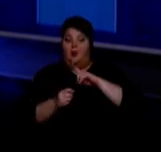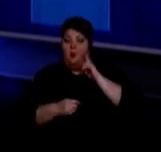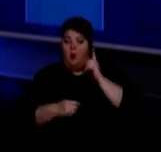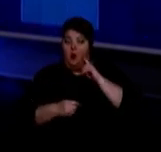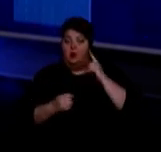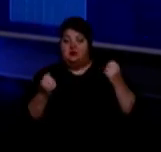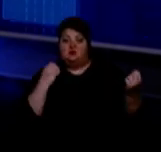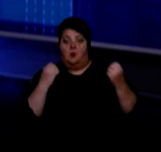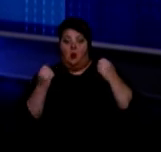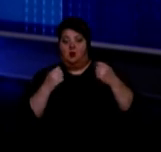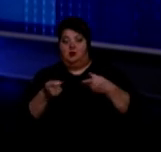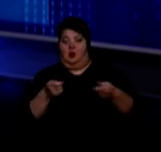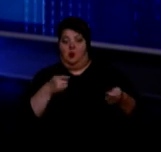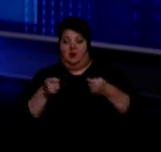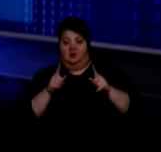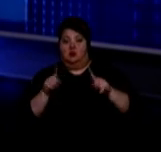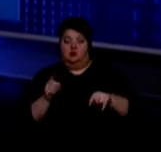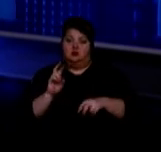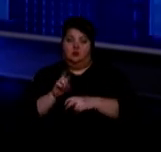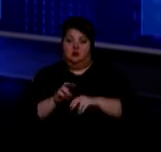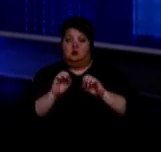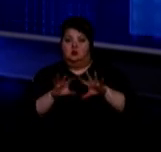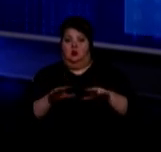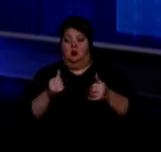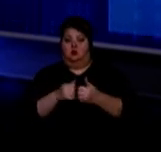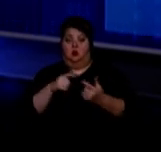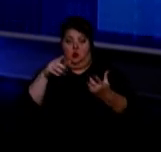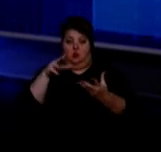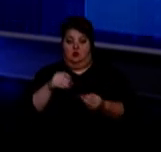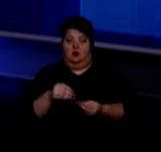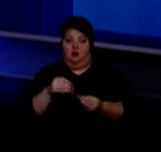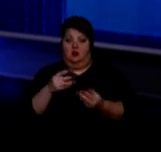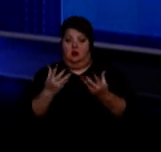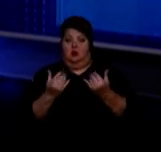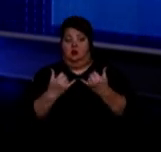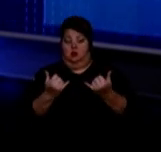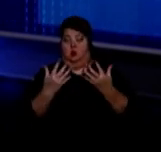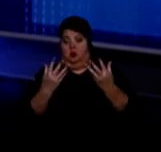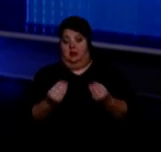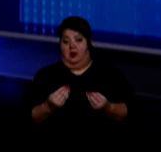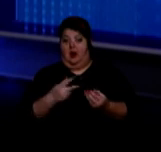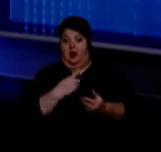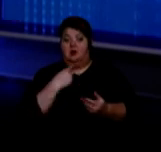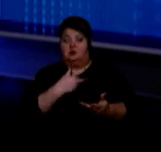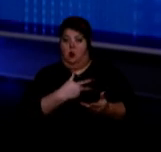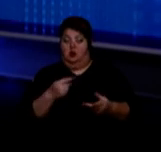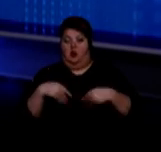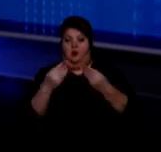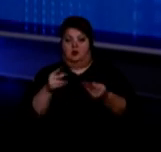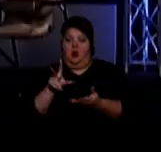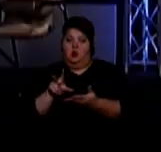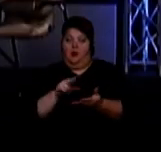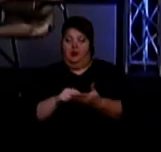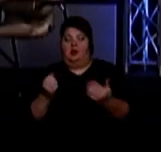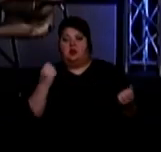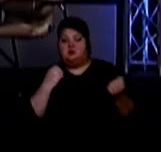молодь спорту, управління прийдуть теж здавати до Дня донора. Тобто рух іде в цьому напрямку. Подають приклад. Так. Спортсмени,